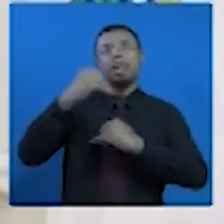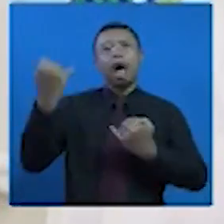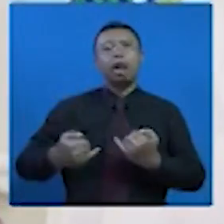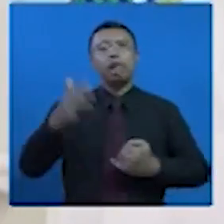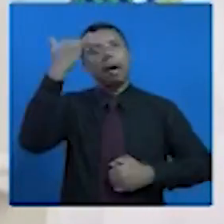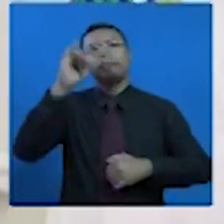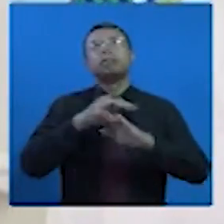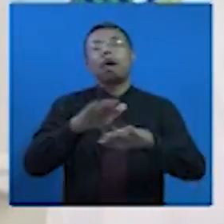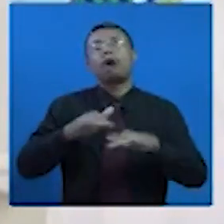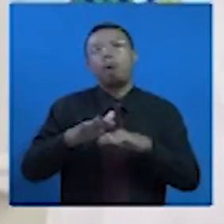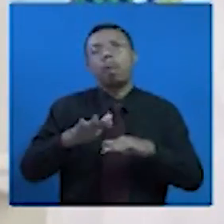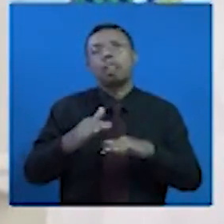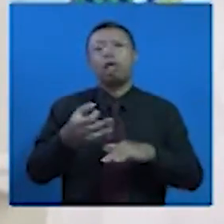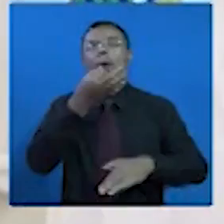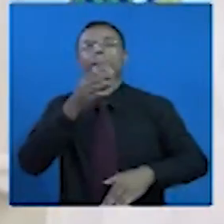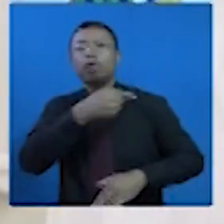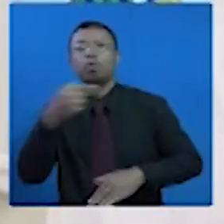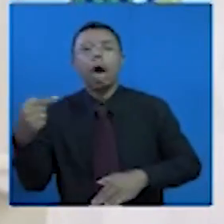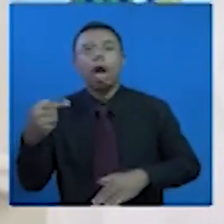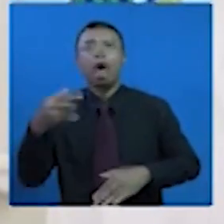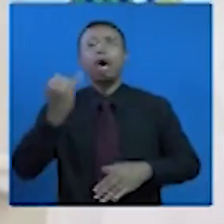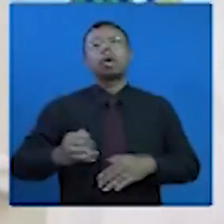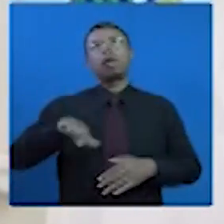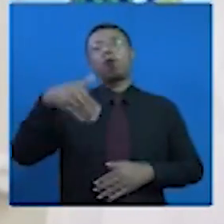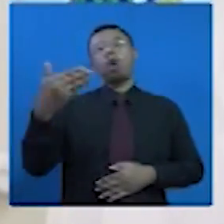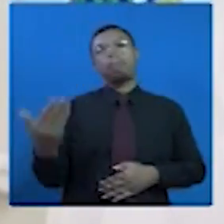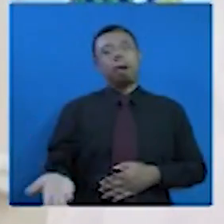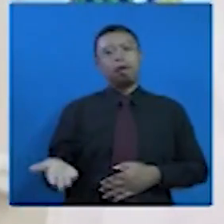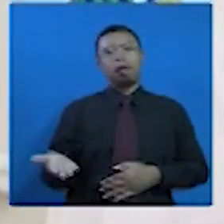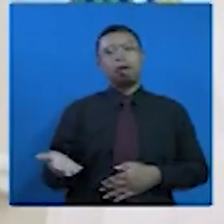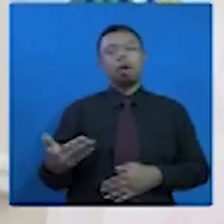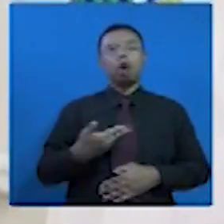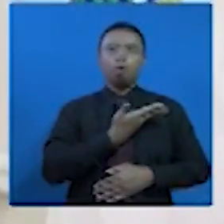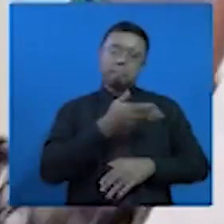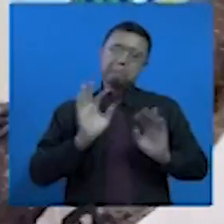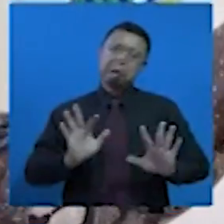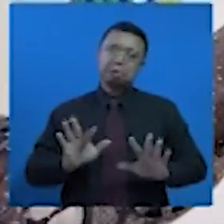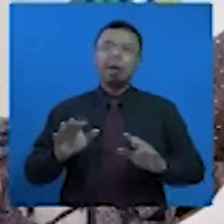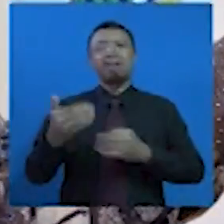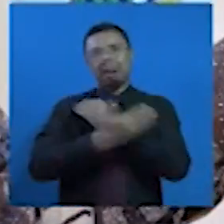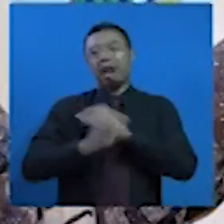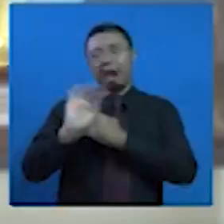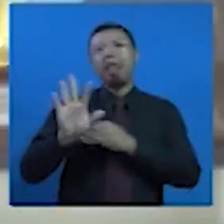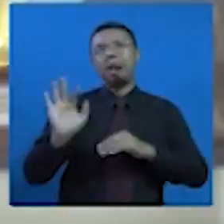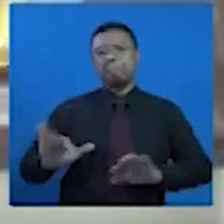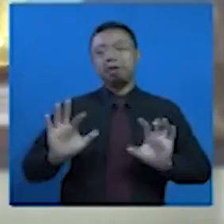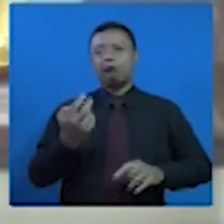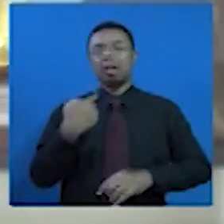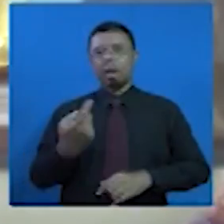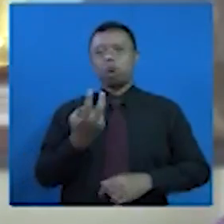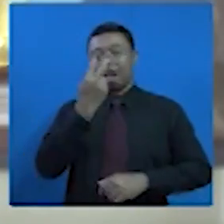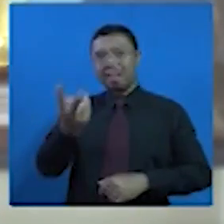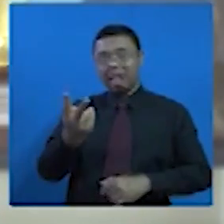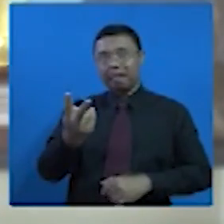akhirnya tidak bisa terawat dengan baik dan di situlah muncul korban itulah malapetaka yang terjadi di negeri-negeri lain itu kita